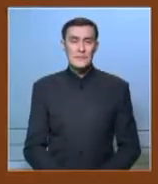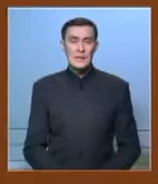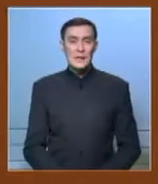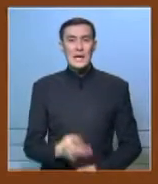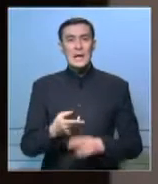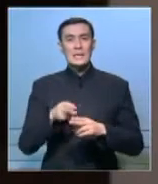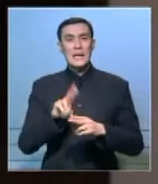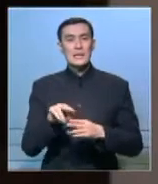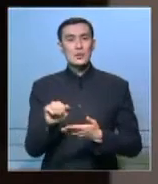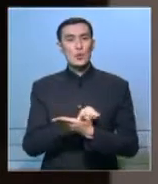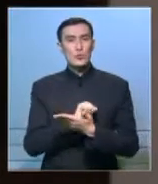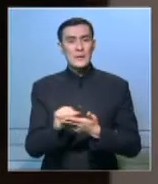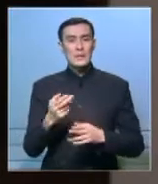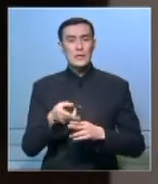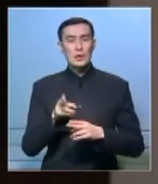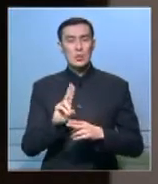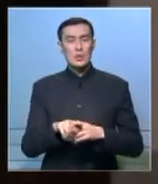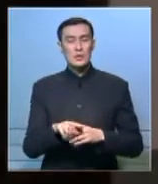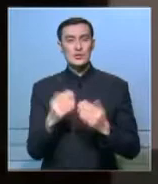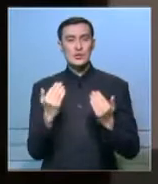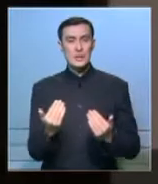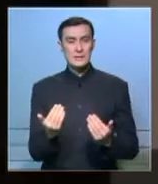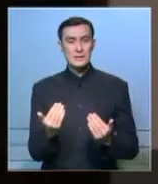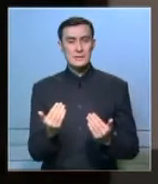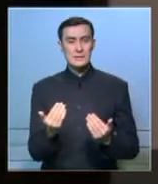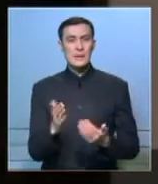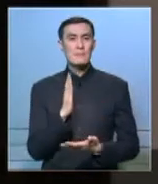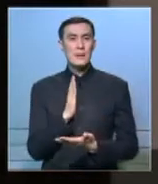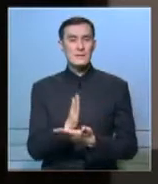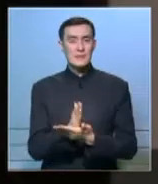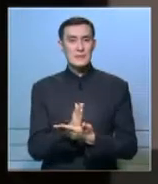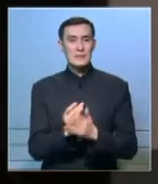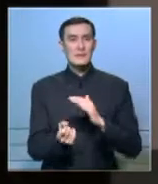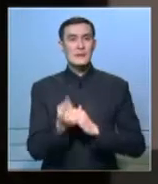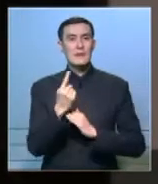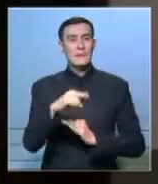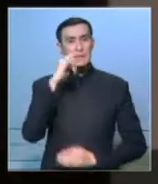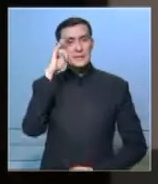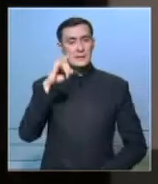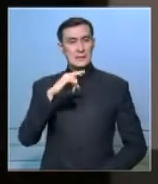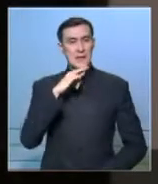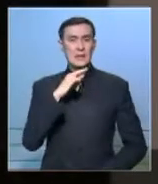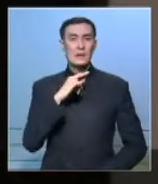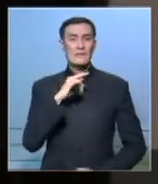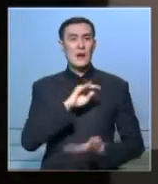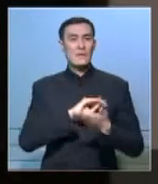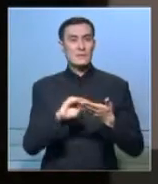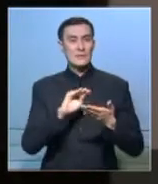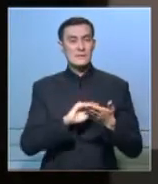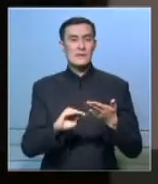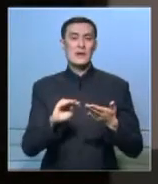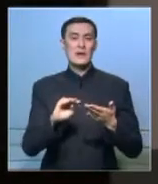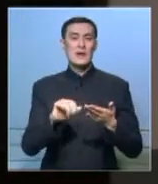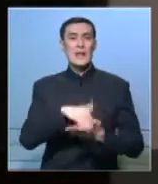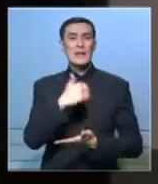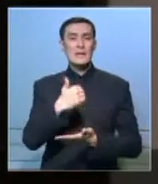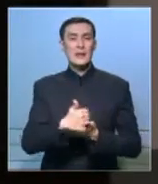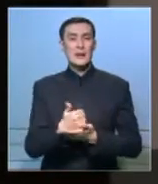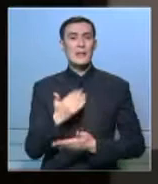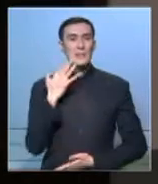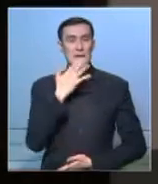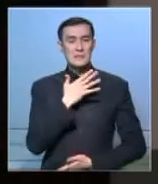Данный документ, который вот появился в Казахстане в авторстве лидера нации,